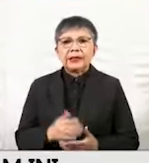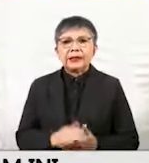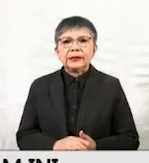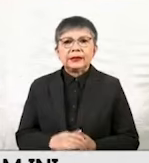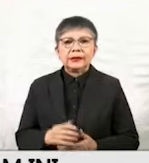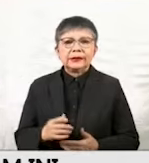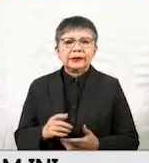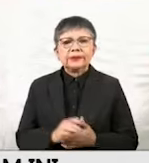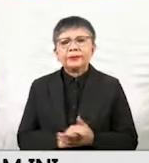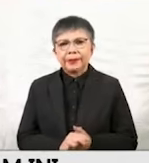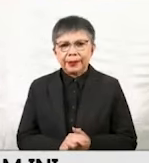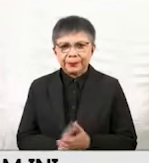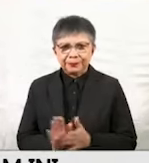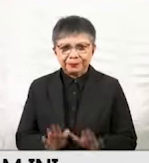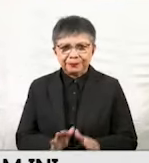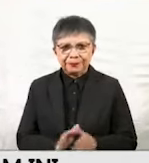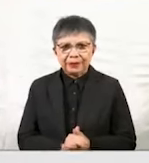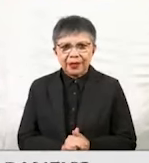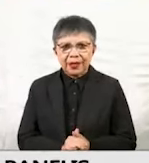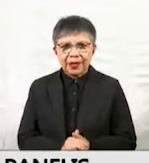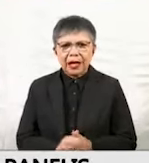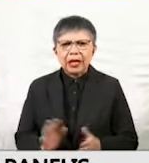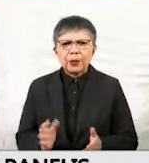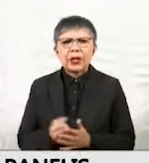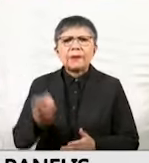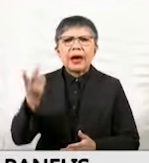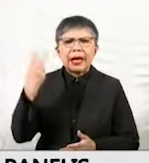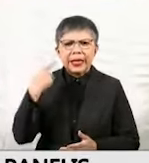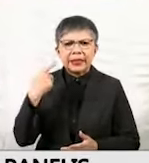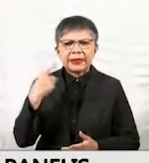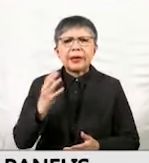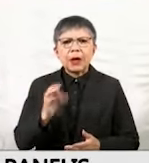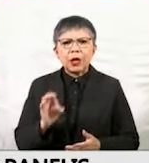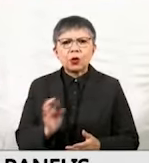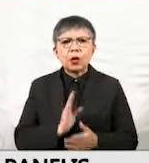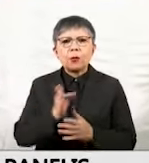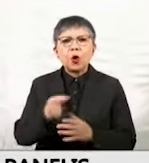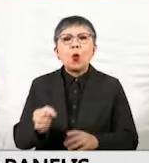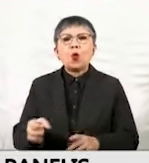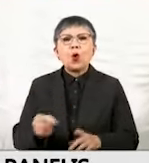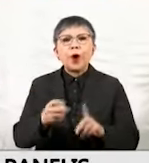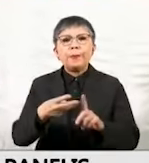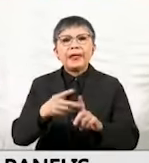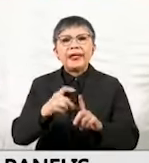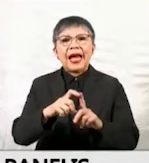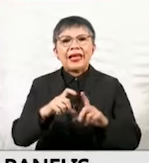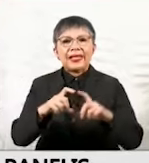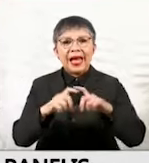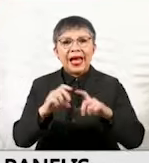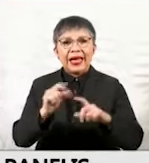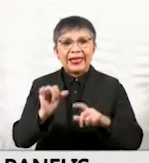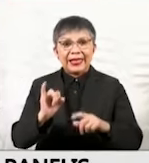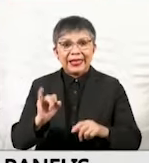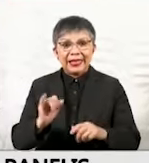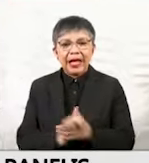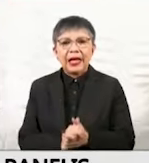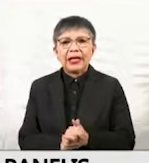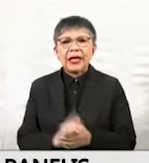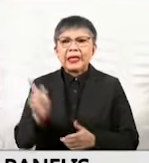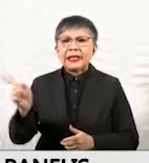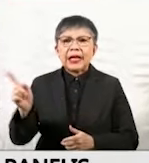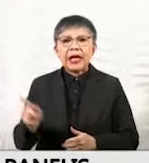tentang disne Land cuman kebetulan Kemarin saya baru saja ke Pulau Bidadari dan ke pulau Untung Jawa masyarakat di